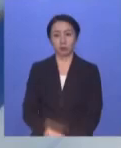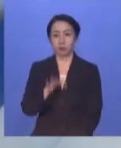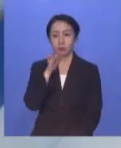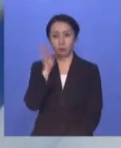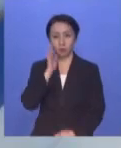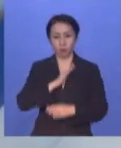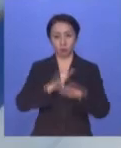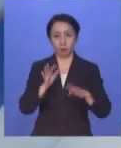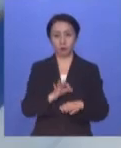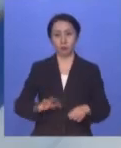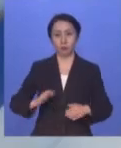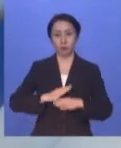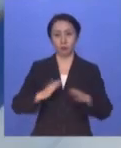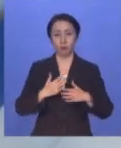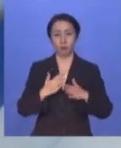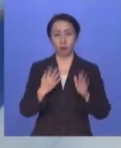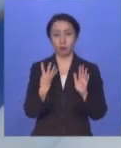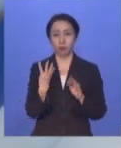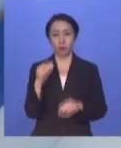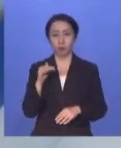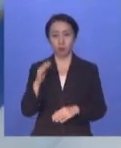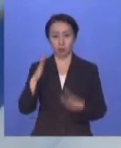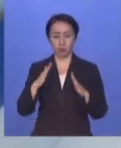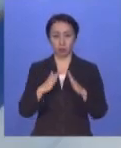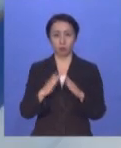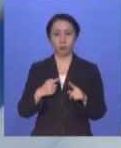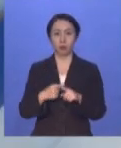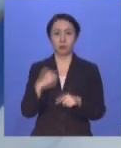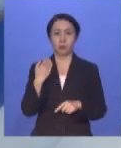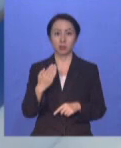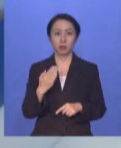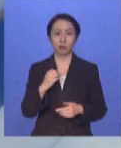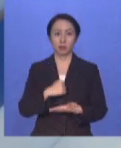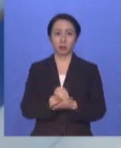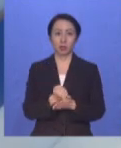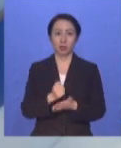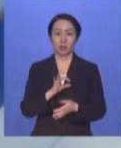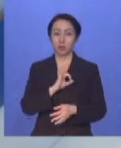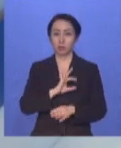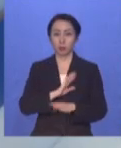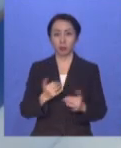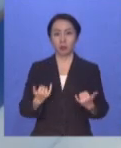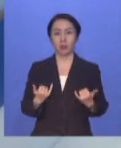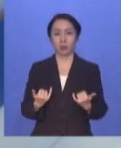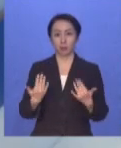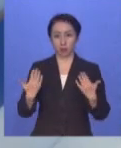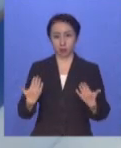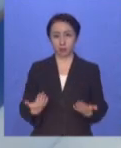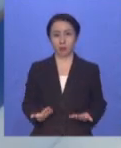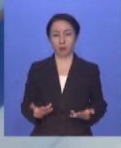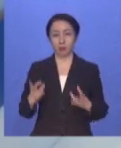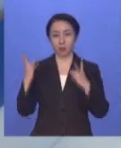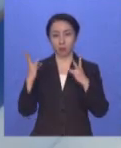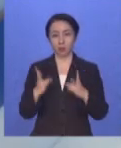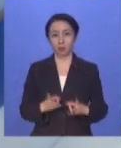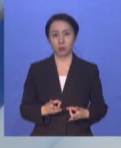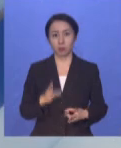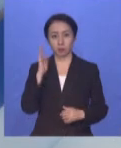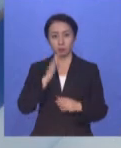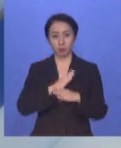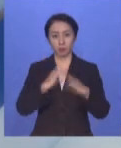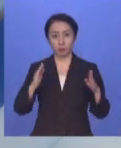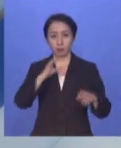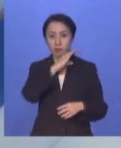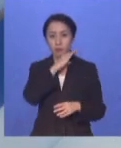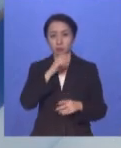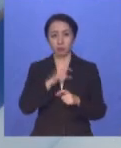В период паводка в области затопило более 4000 домов, половина из них признаны непригодными для проживания. Для пострадавших от